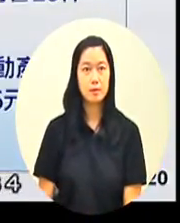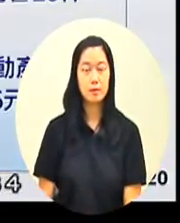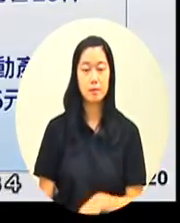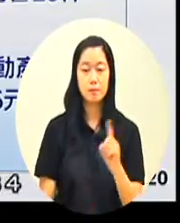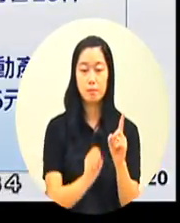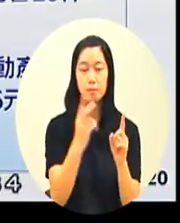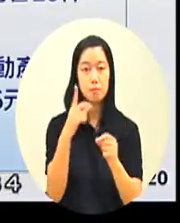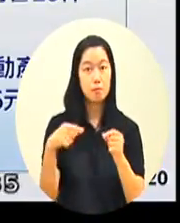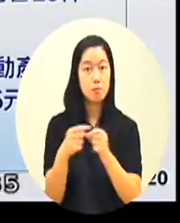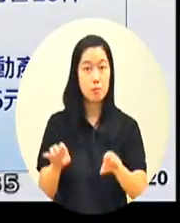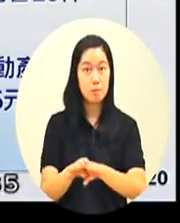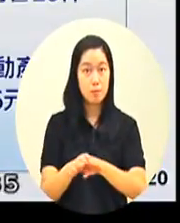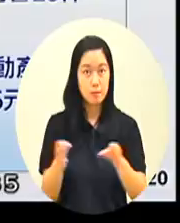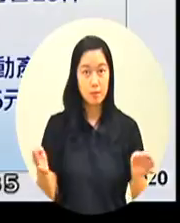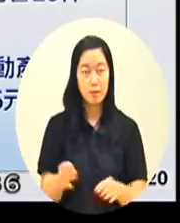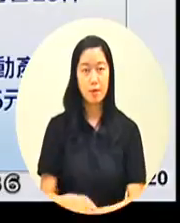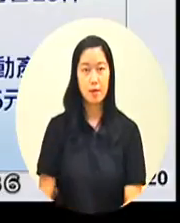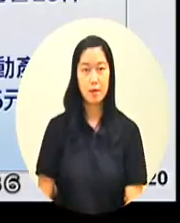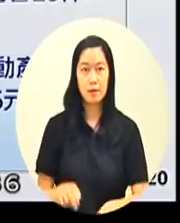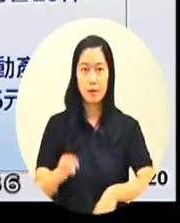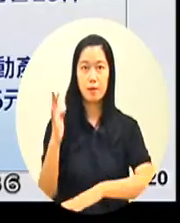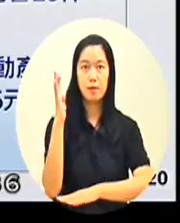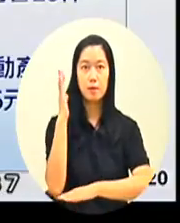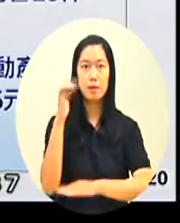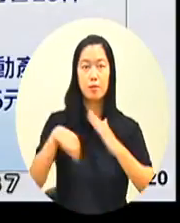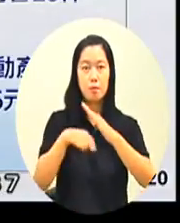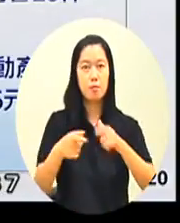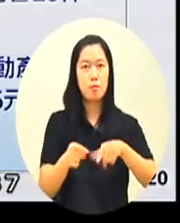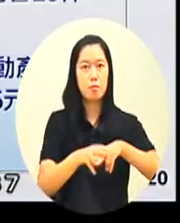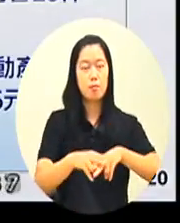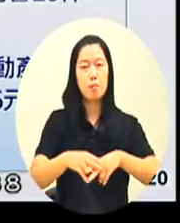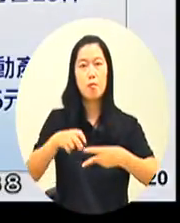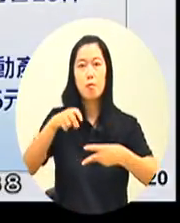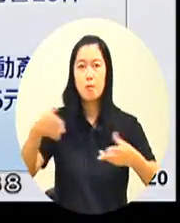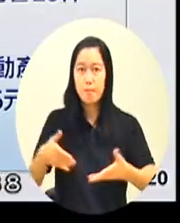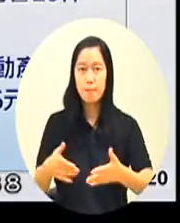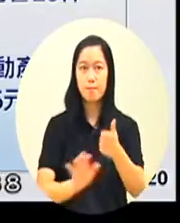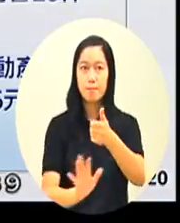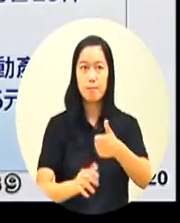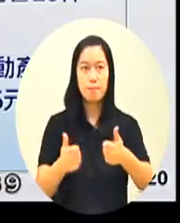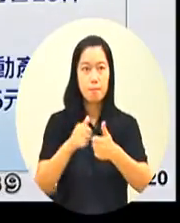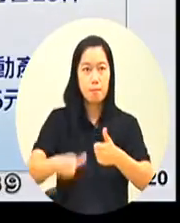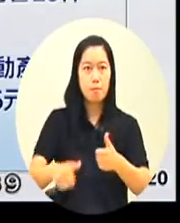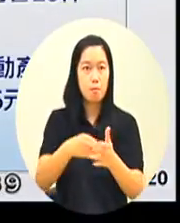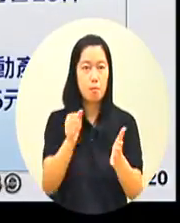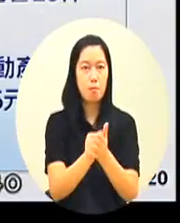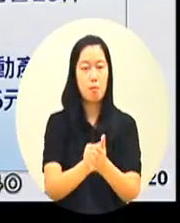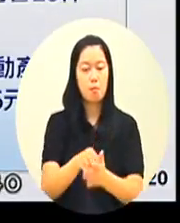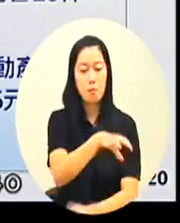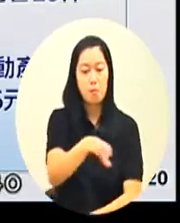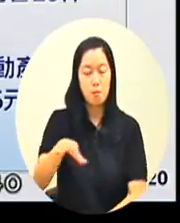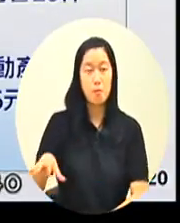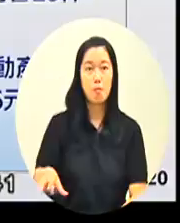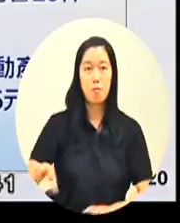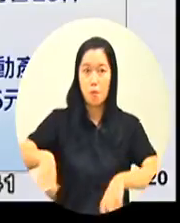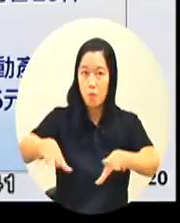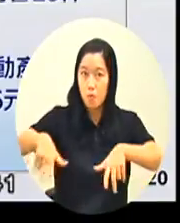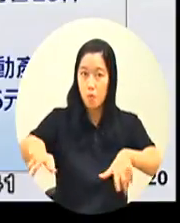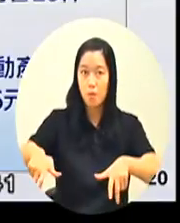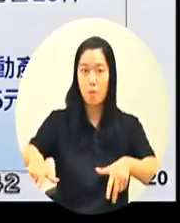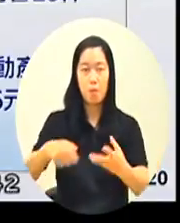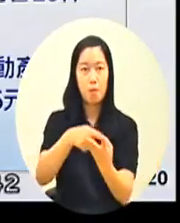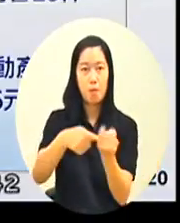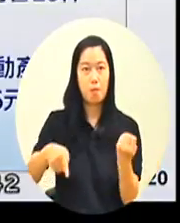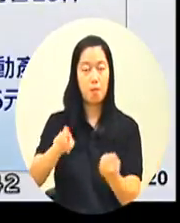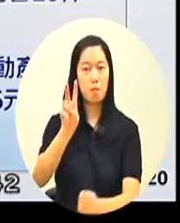102年度开始，其实行政院公共工程委员会就列管我们高雄市闲置资产啊，闲置的这